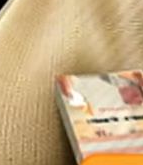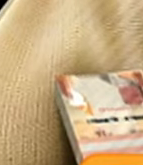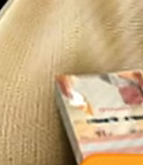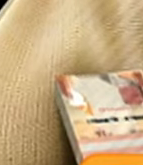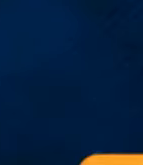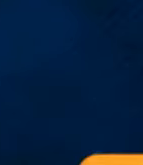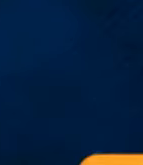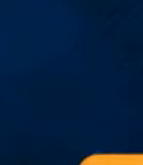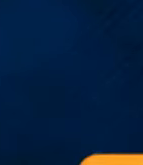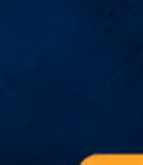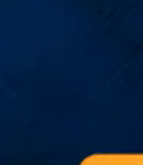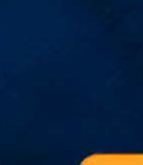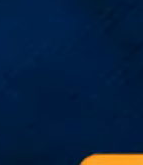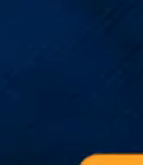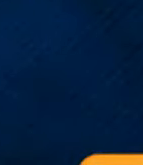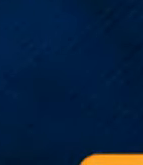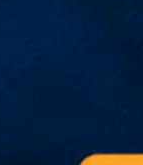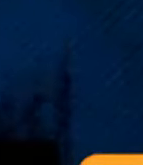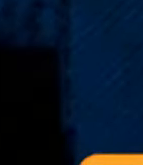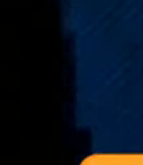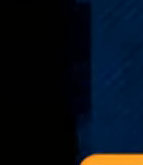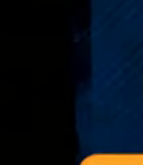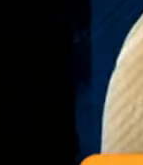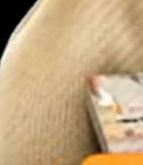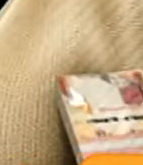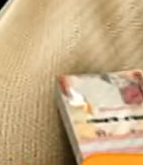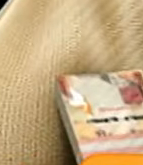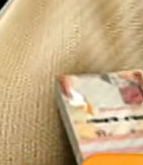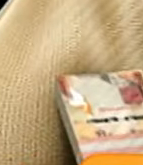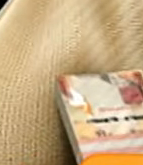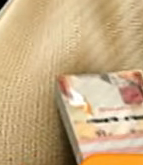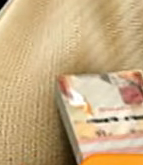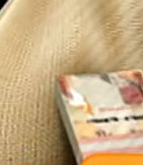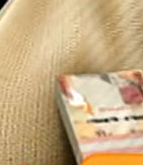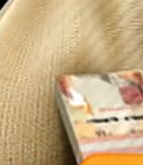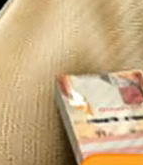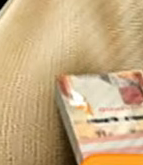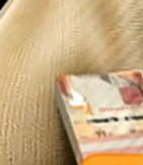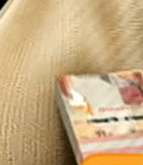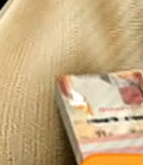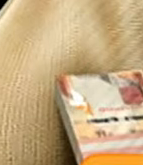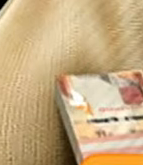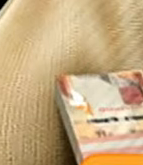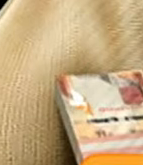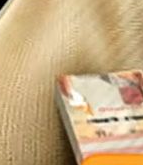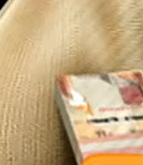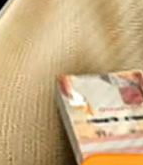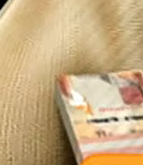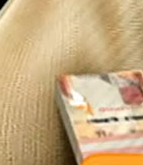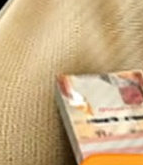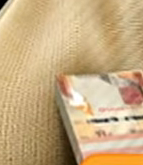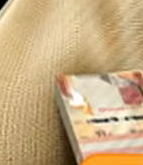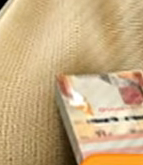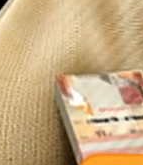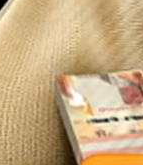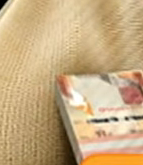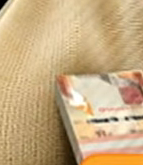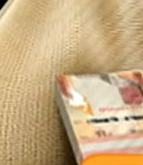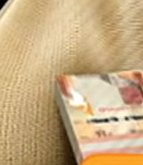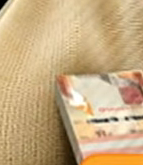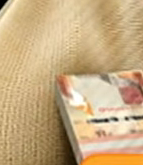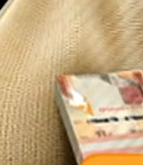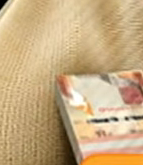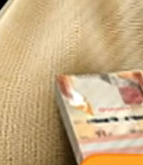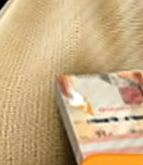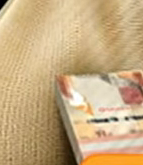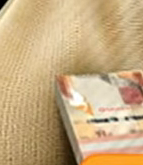ufujaji fedha. Katika kaunti ya Nairobi, mbunge wa Embakasi Kaskazini James Mwangi Gakuya anakabiliwa na madai ya